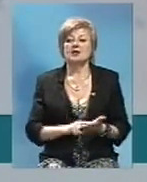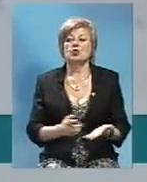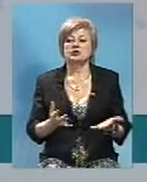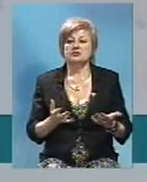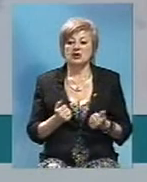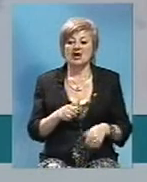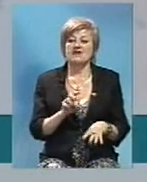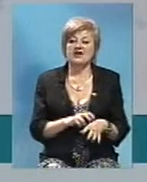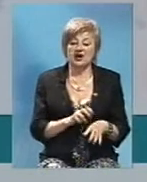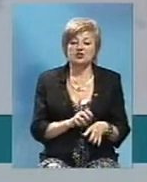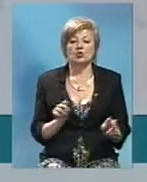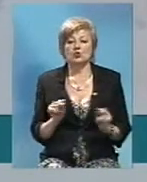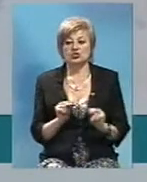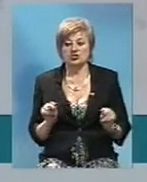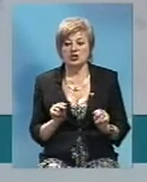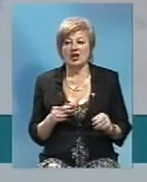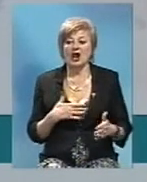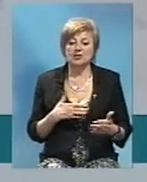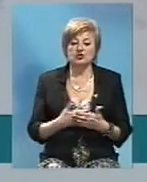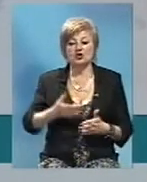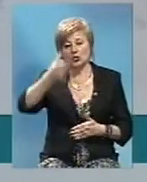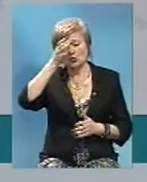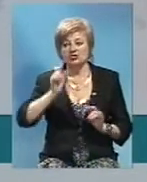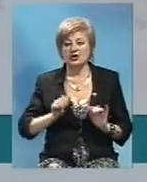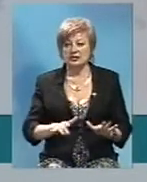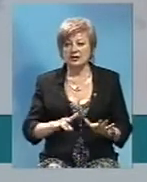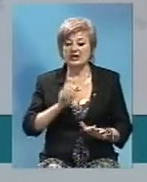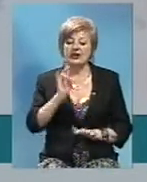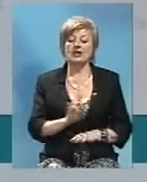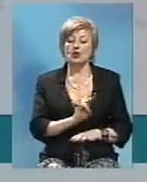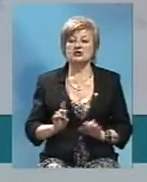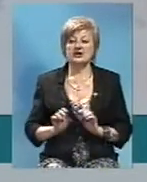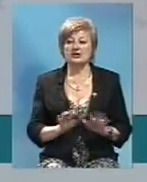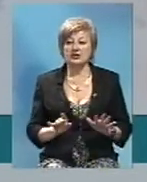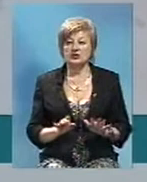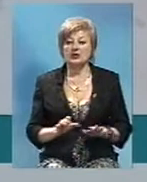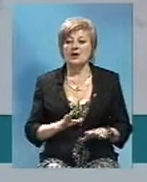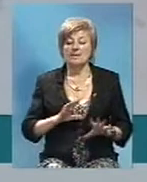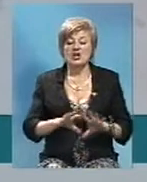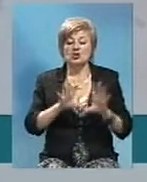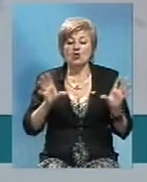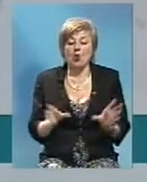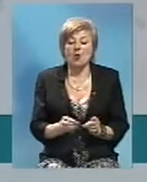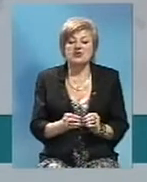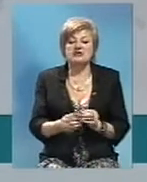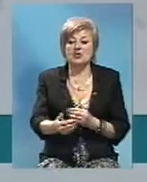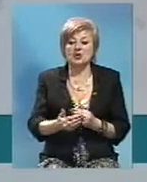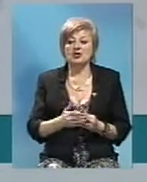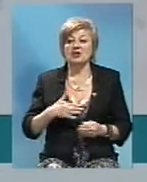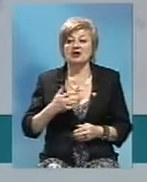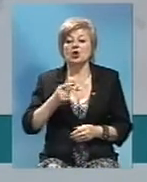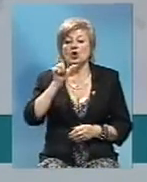брались врачи, учителя, общественные, научные деятели и религиозные деятели. То есть был комплексный подход. То есть то, что мы говорим,